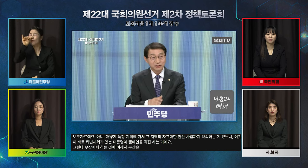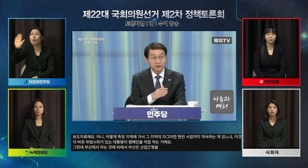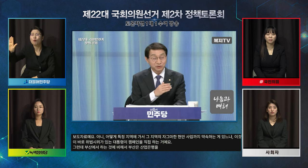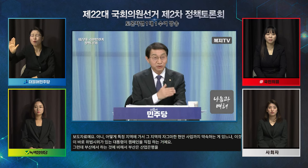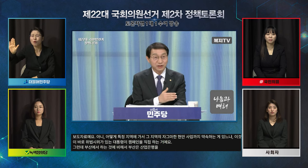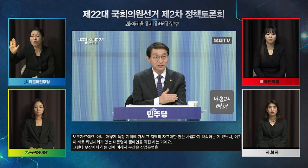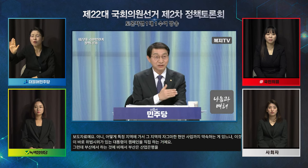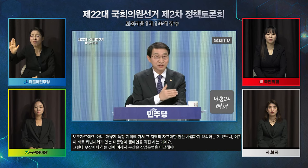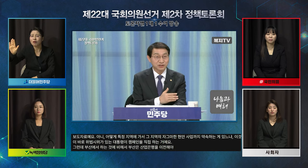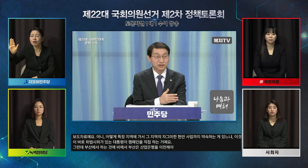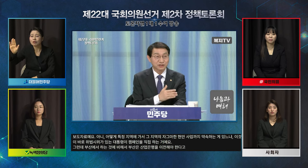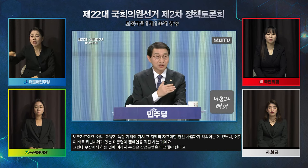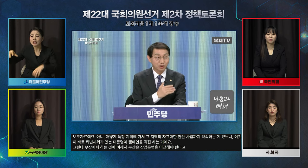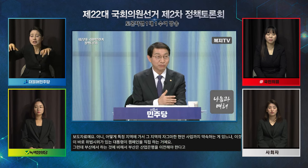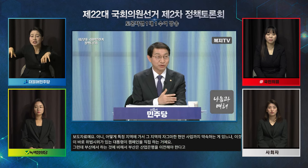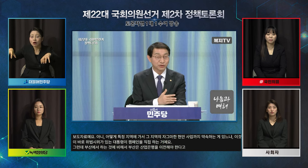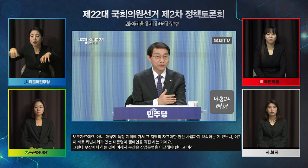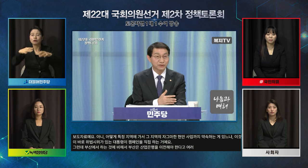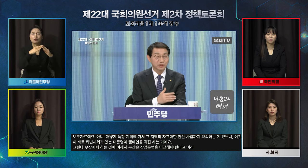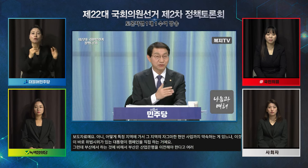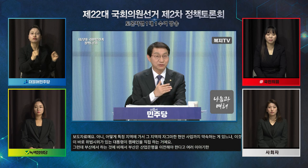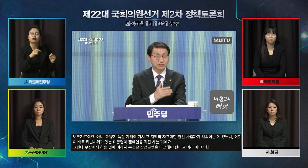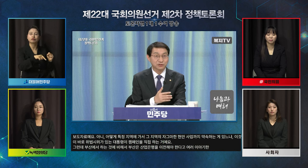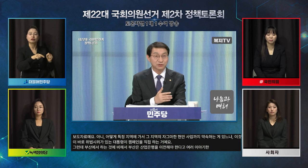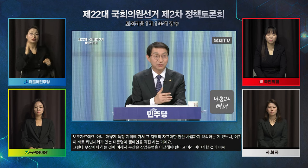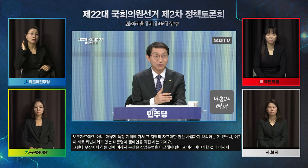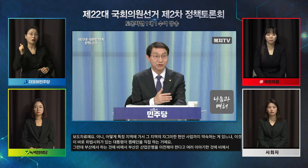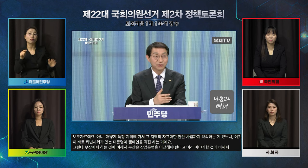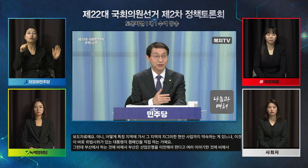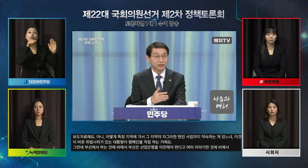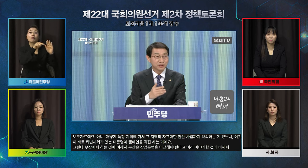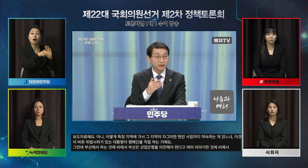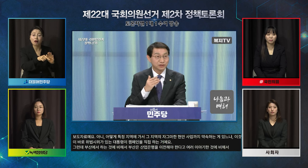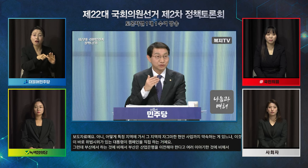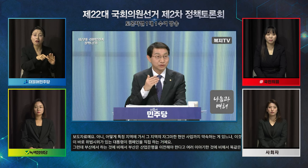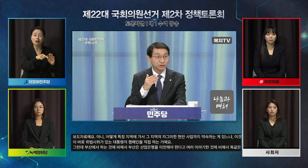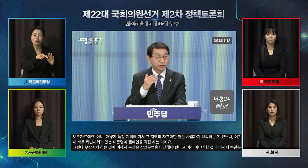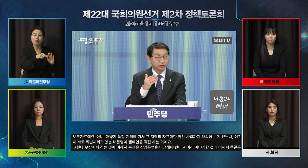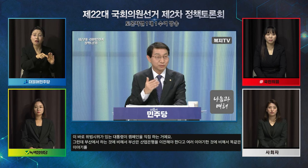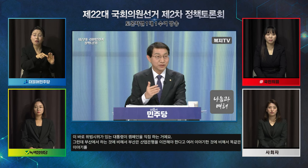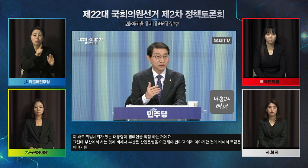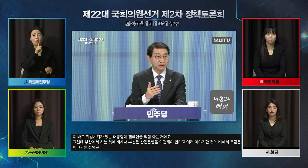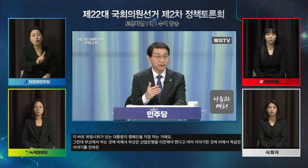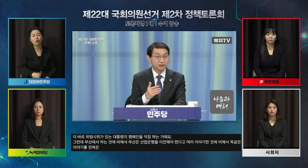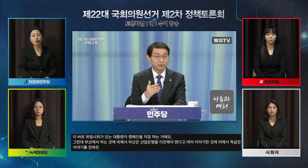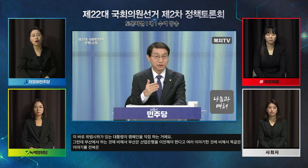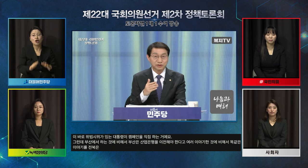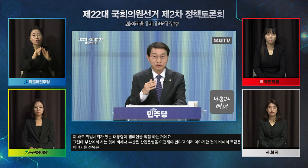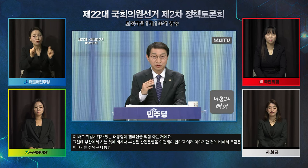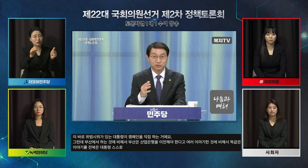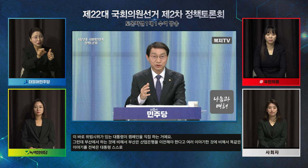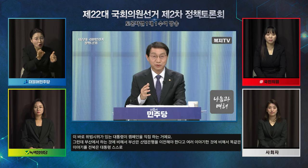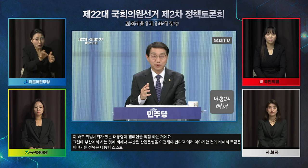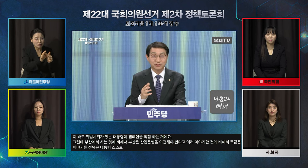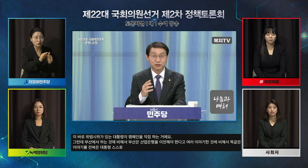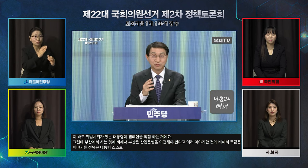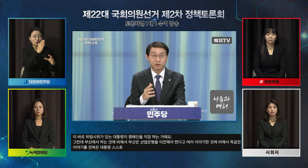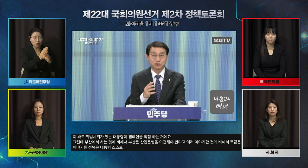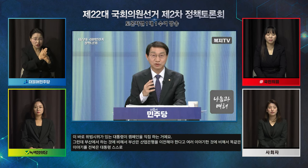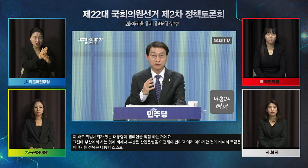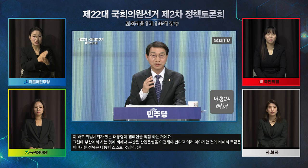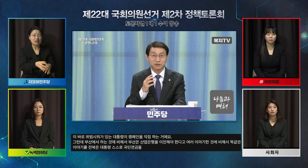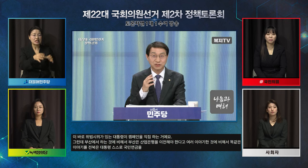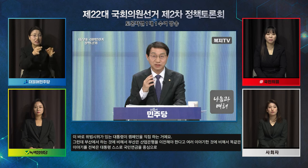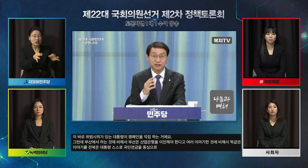똑같은 지역인 전북은 대통령 스스로 국민연금을 중심으로 한